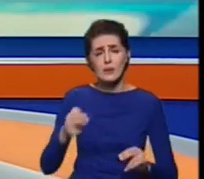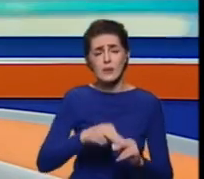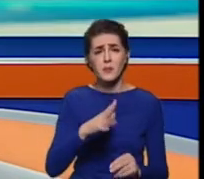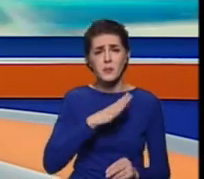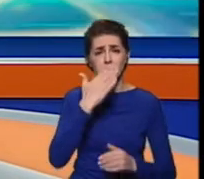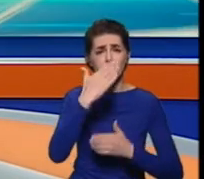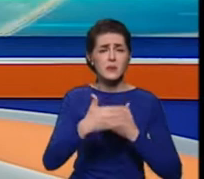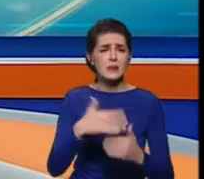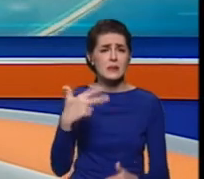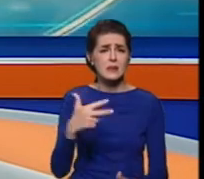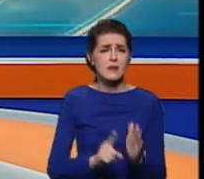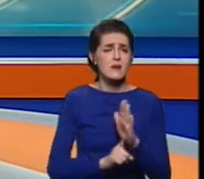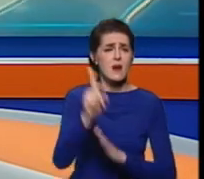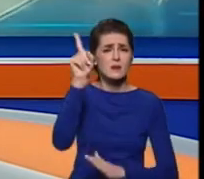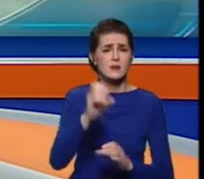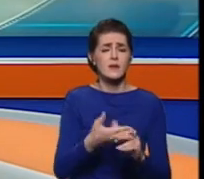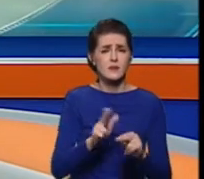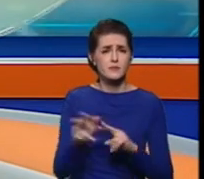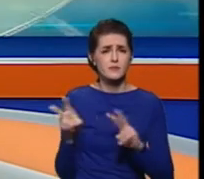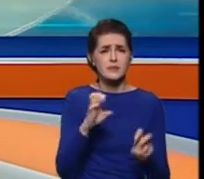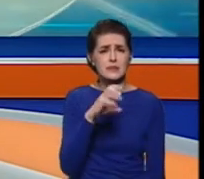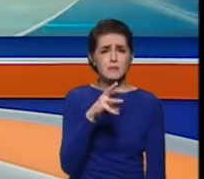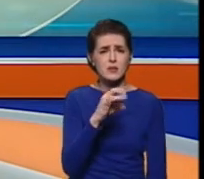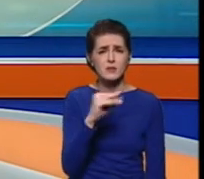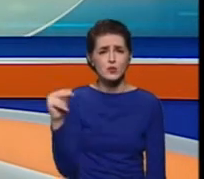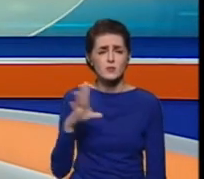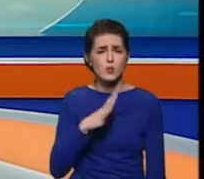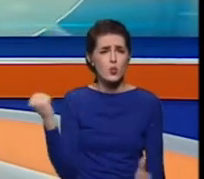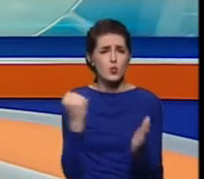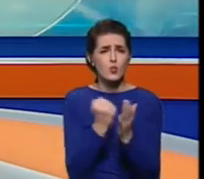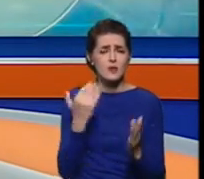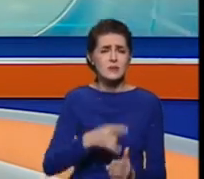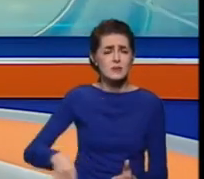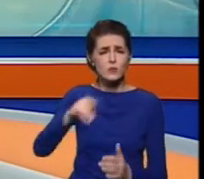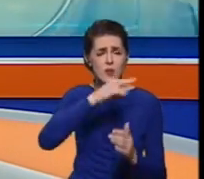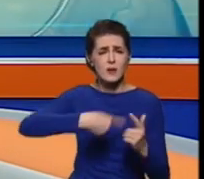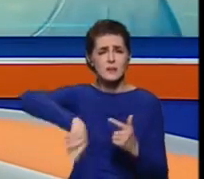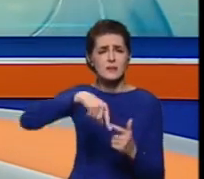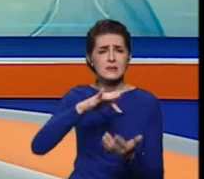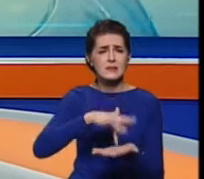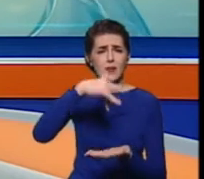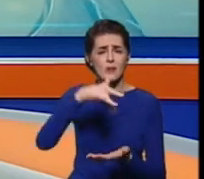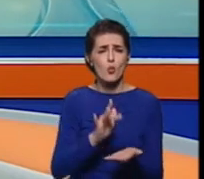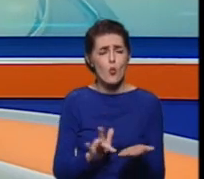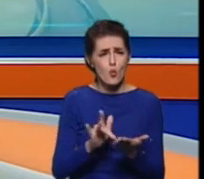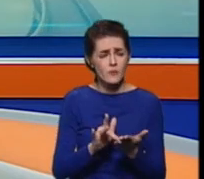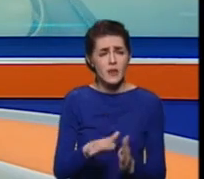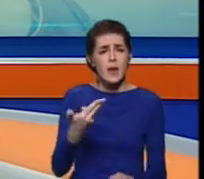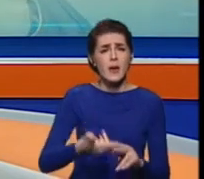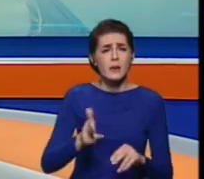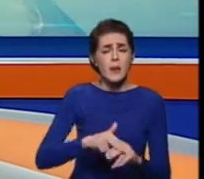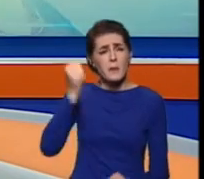понад 30 ракет системи «Смерч» вдарили по аеродрому та центру міста.